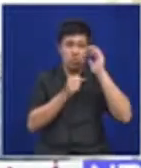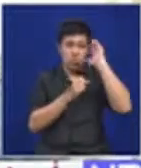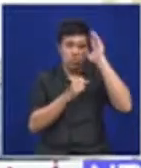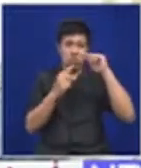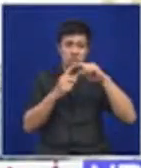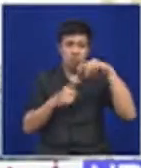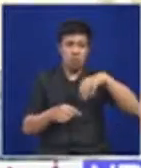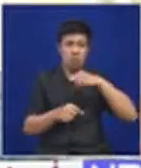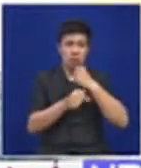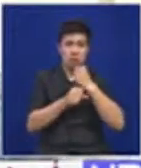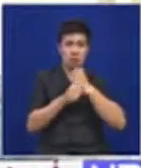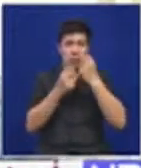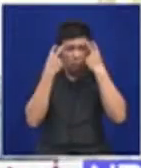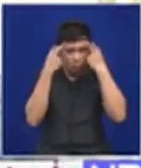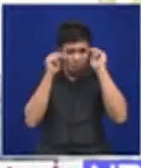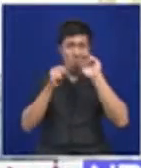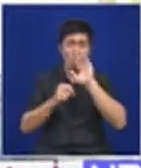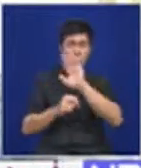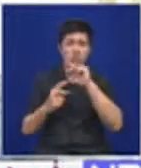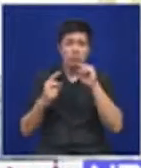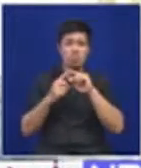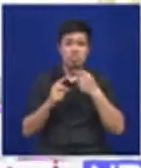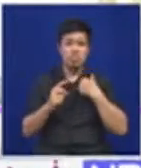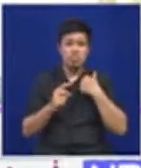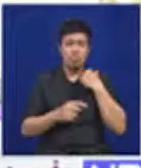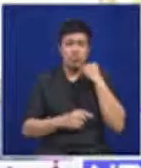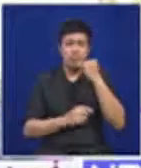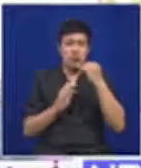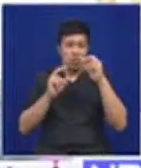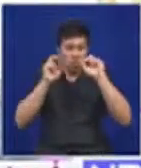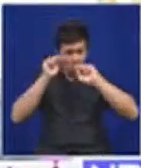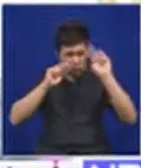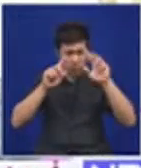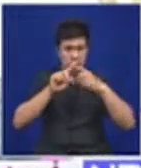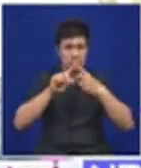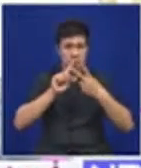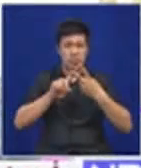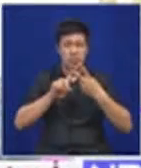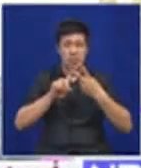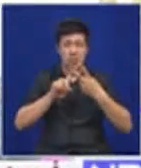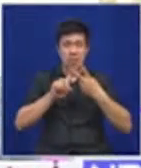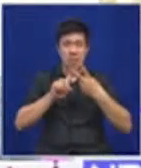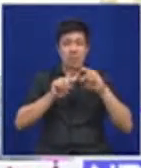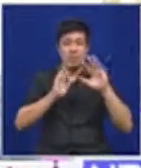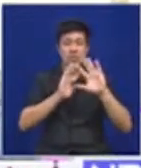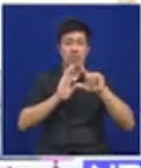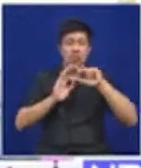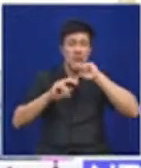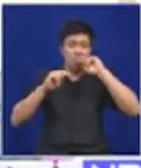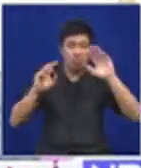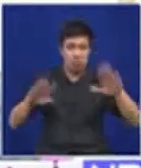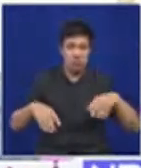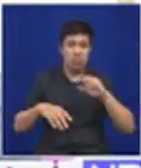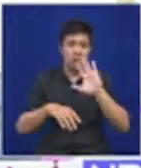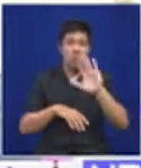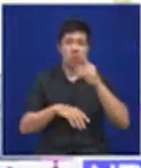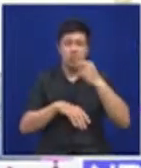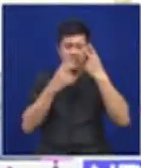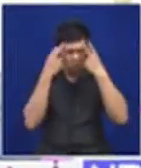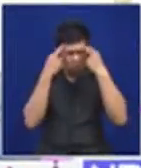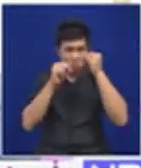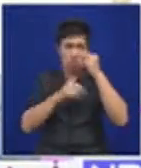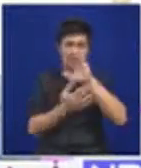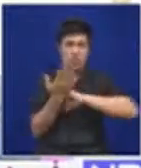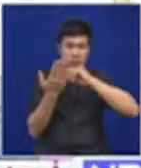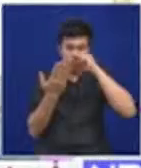นักนายกรัฐมนตรีเปิดเผยกำหนดการลงพื้นที่จังหวัดนครสวรรค์และชัยนาทในวันที่22มกราคมนี้ของพลเอก ประยุทธ์จันทร์โอชานายกรัฐมนตรีโ